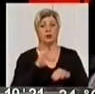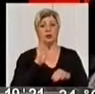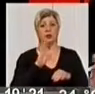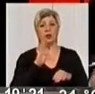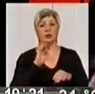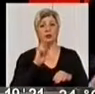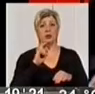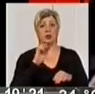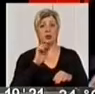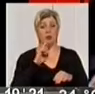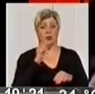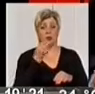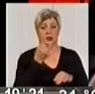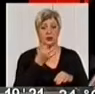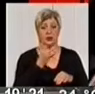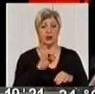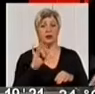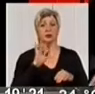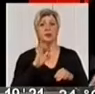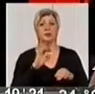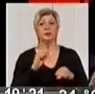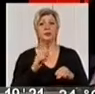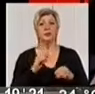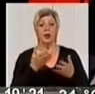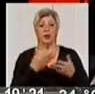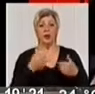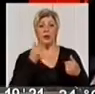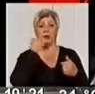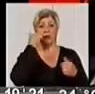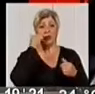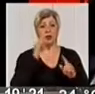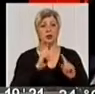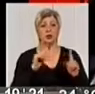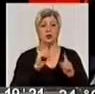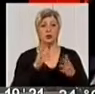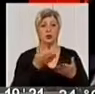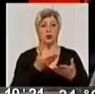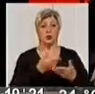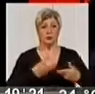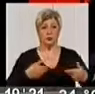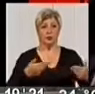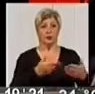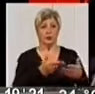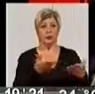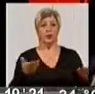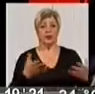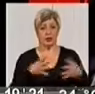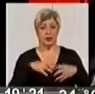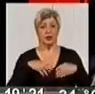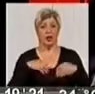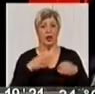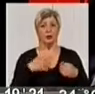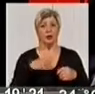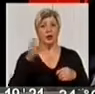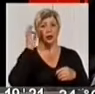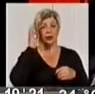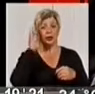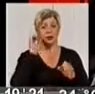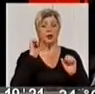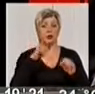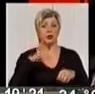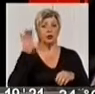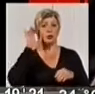Наталя Астратова, редактор ефіру Ірина Стрижка. Ми вдячні вам, що ви складаєте нам товариство цього травневого вечора. Нагадаю, ви зможете